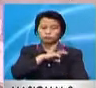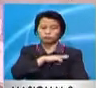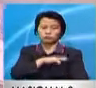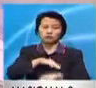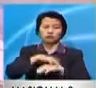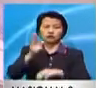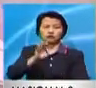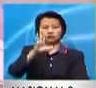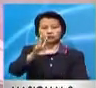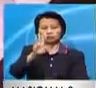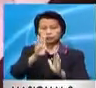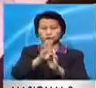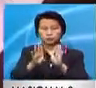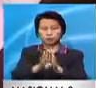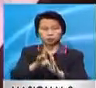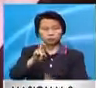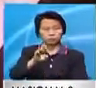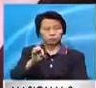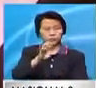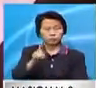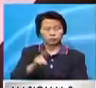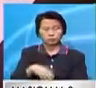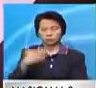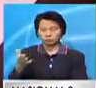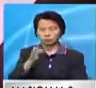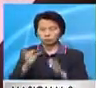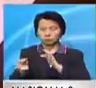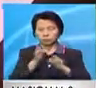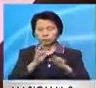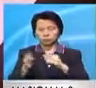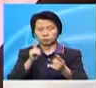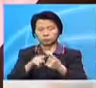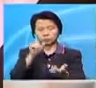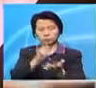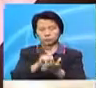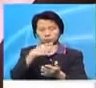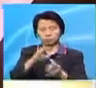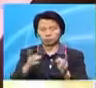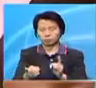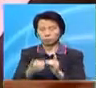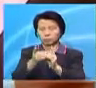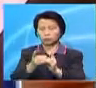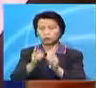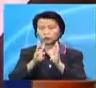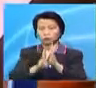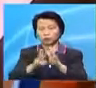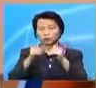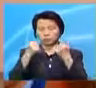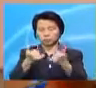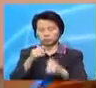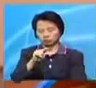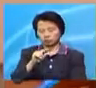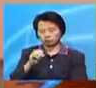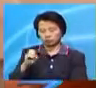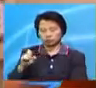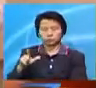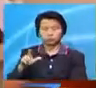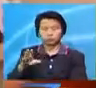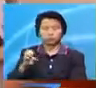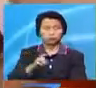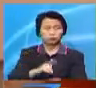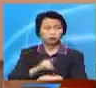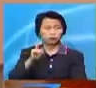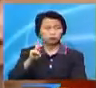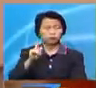sehingga lebih $5 bilion. Dato' Yasmin menjelaskannya kepada media selepas bertemu wakil syarikat Google Malaysia di Ibu Negara.